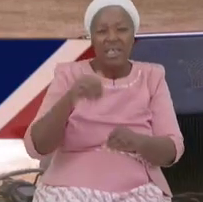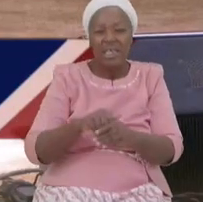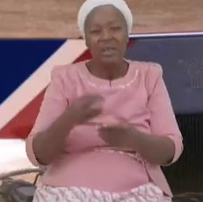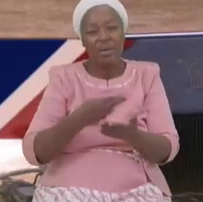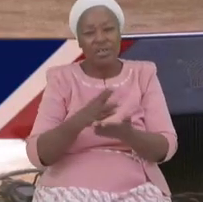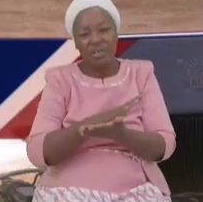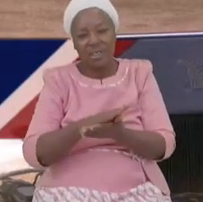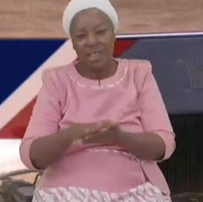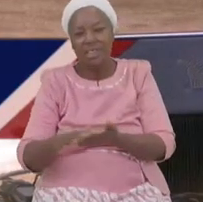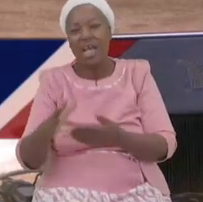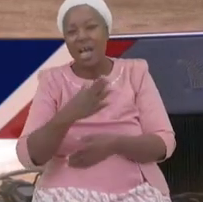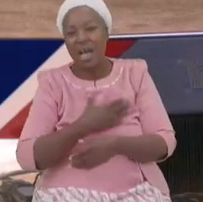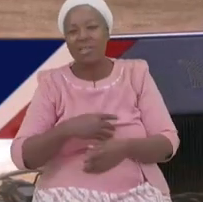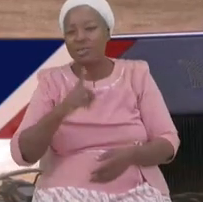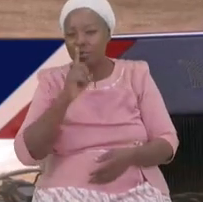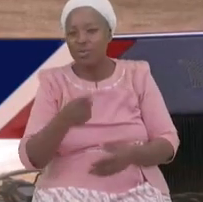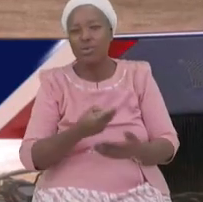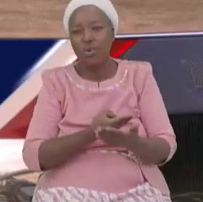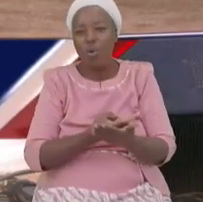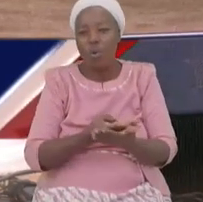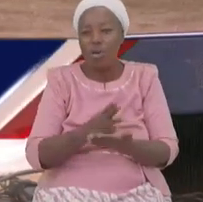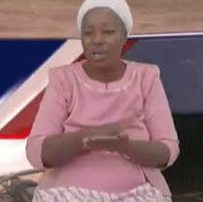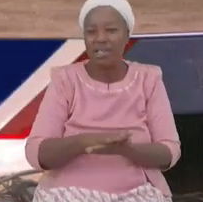sainteté que produit la vérité.